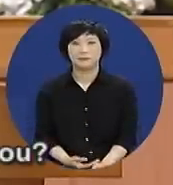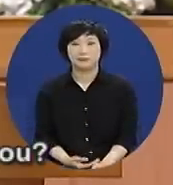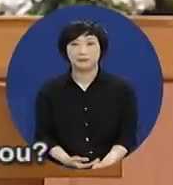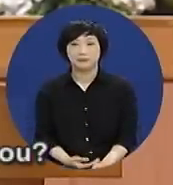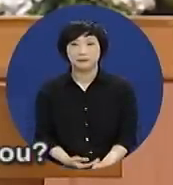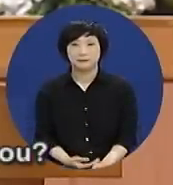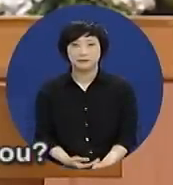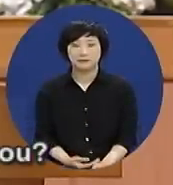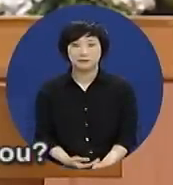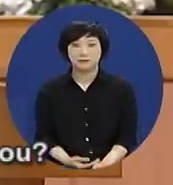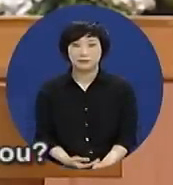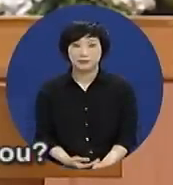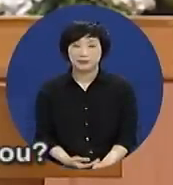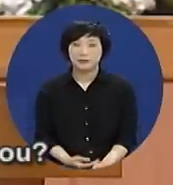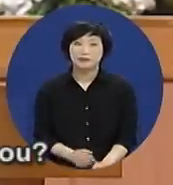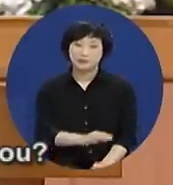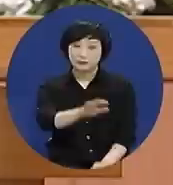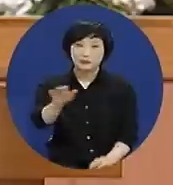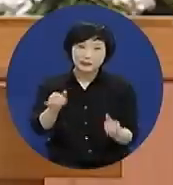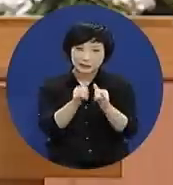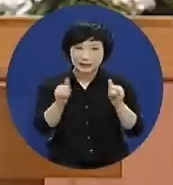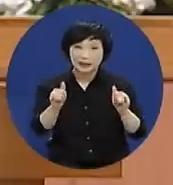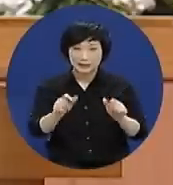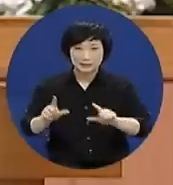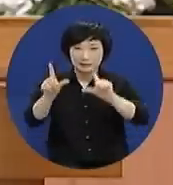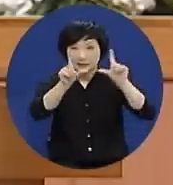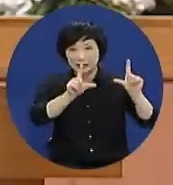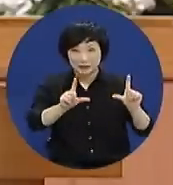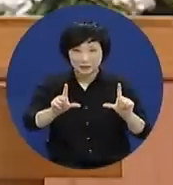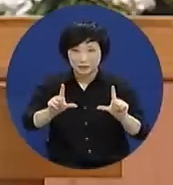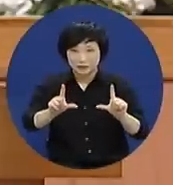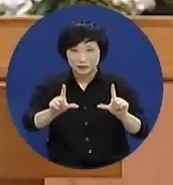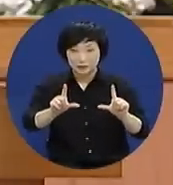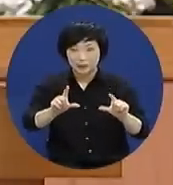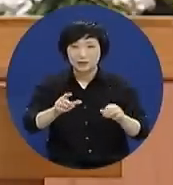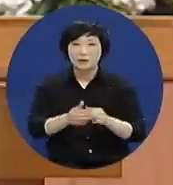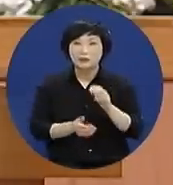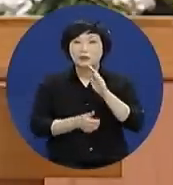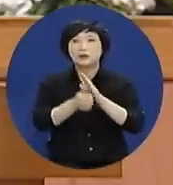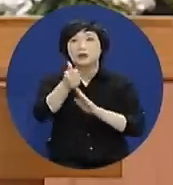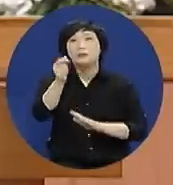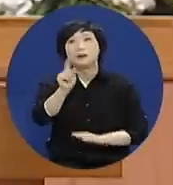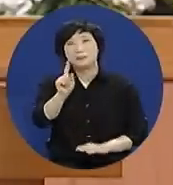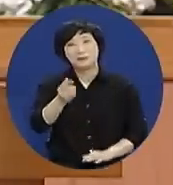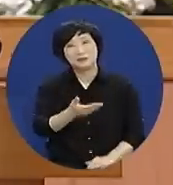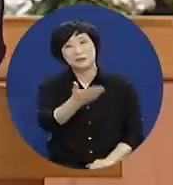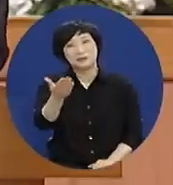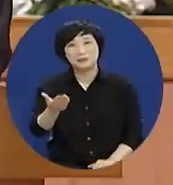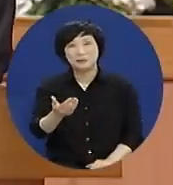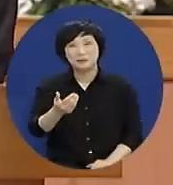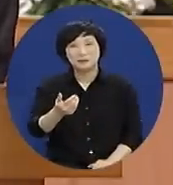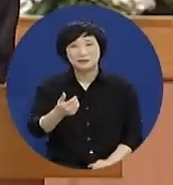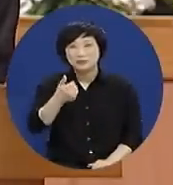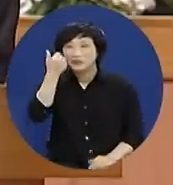がこの地に行きながら希望があるなら誰か話してみます